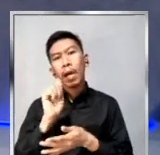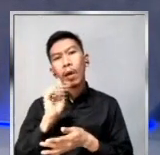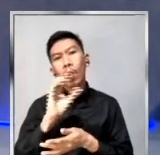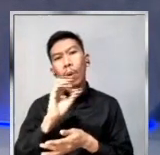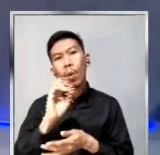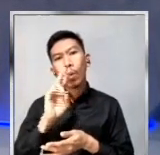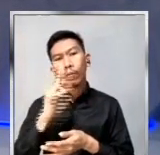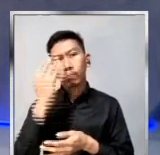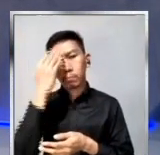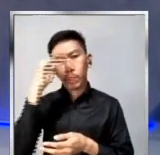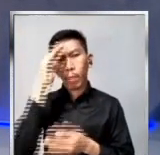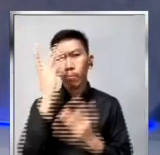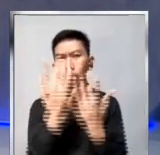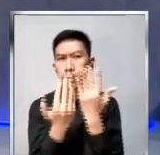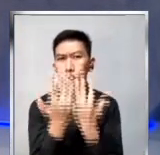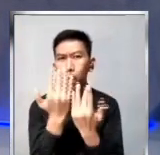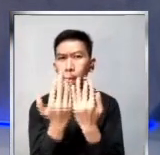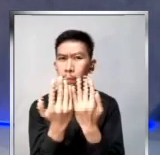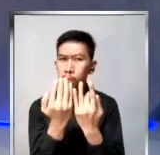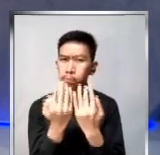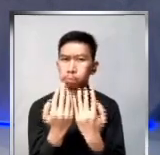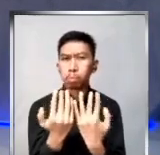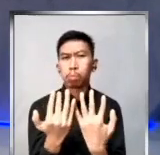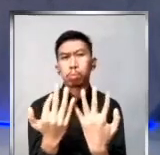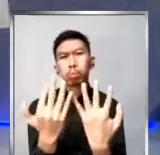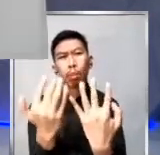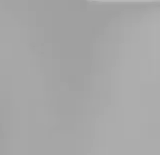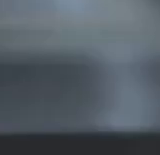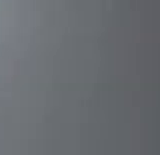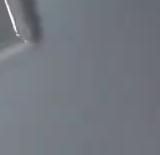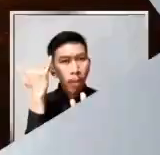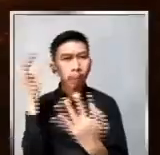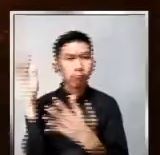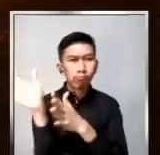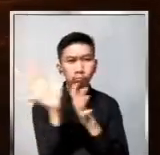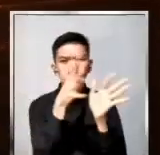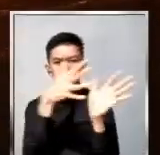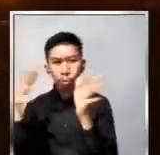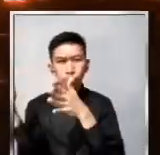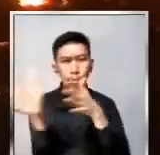sa hanging dala ng bagyo. At nakatutok si Mark Salazar.